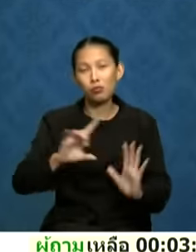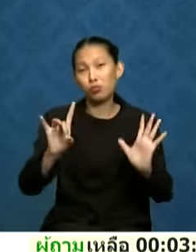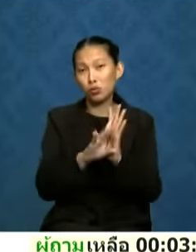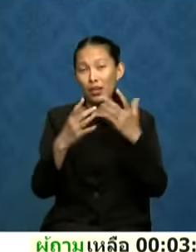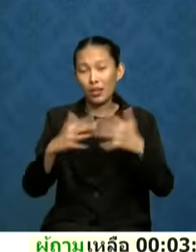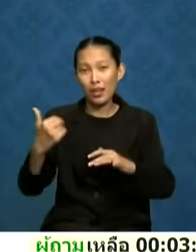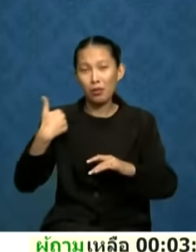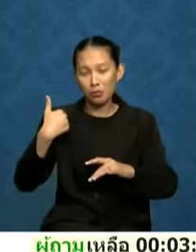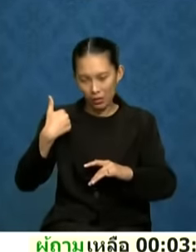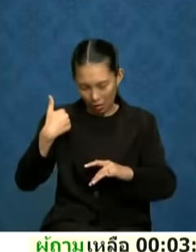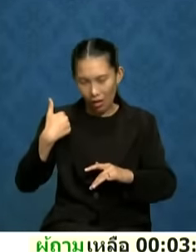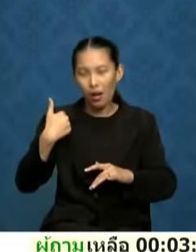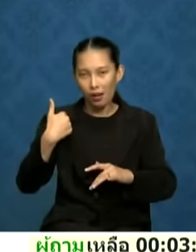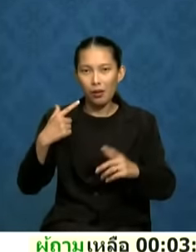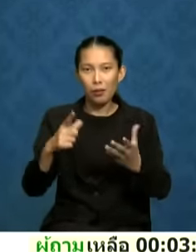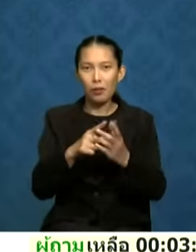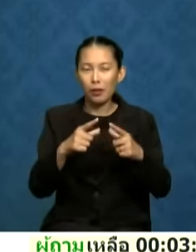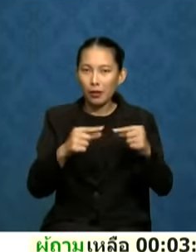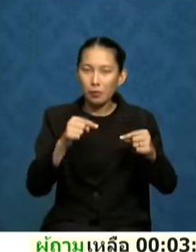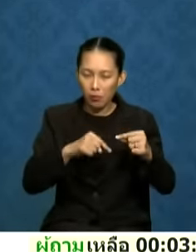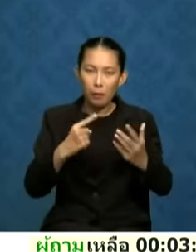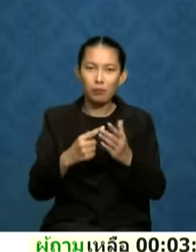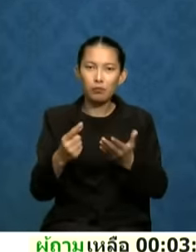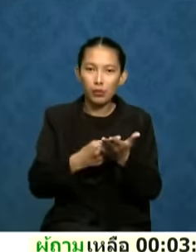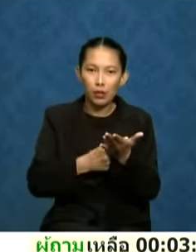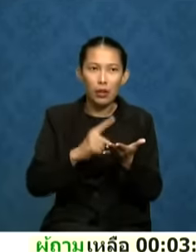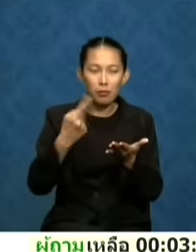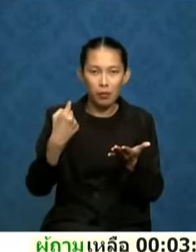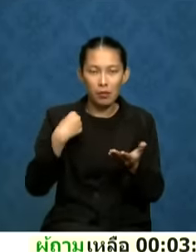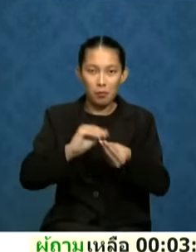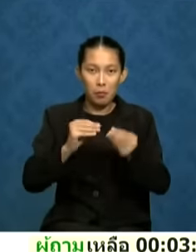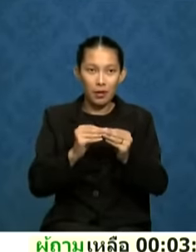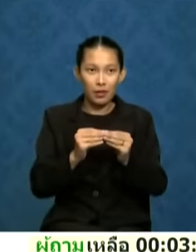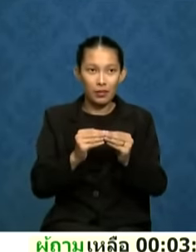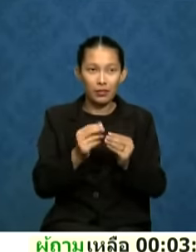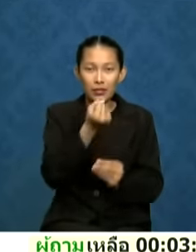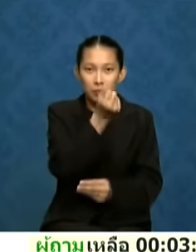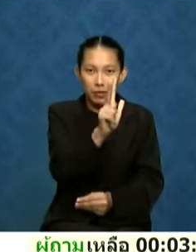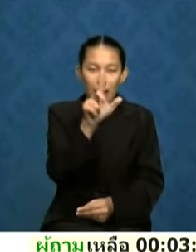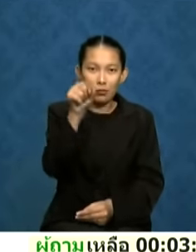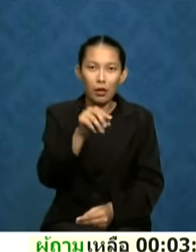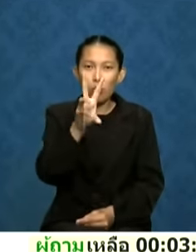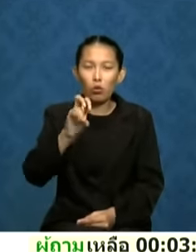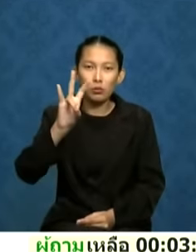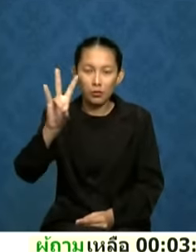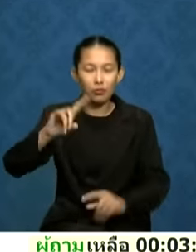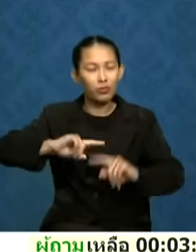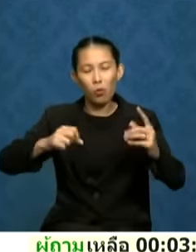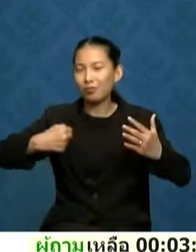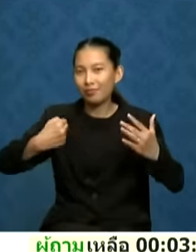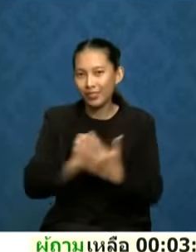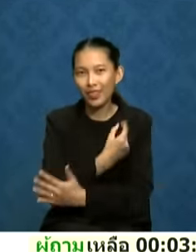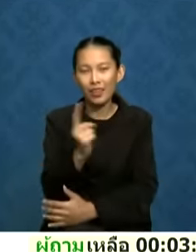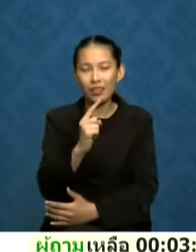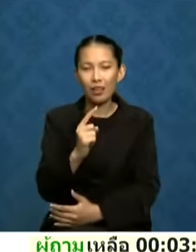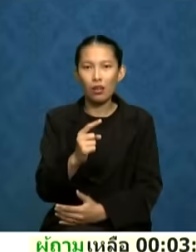ทำให้มการหอคดเรื่นี้ MGTโดยเป็นเลขคดีนะครับสำนวน käyt 13, 67แต่น่าเสี่ยmassายครบหลั